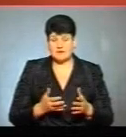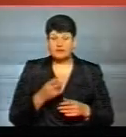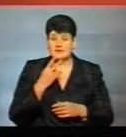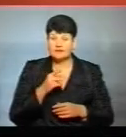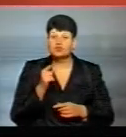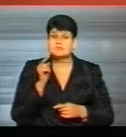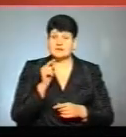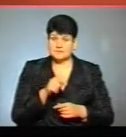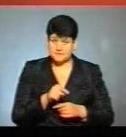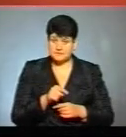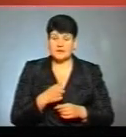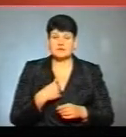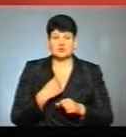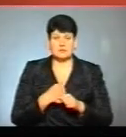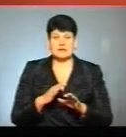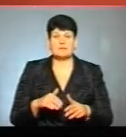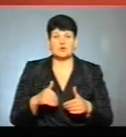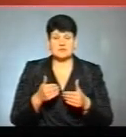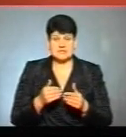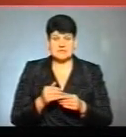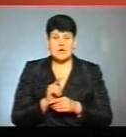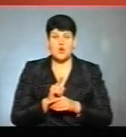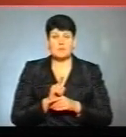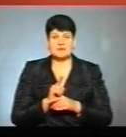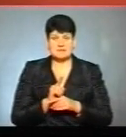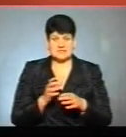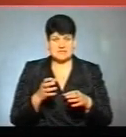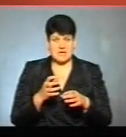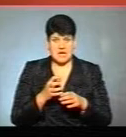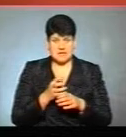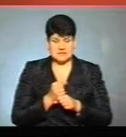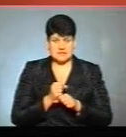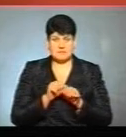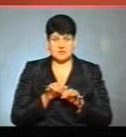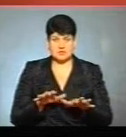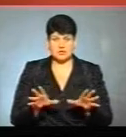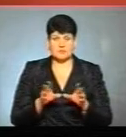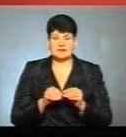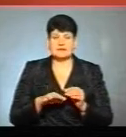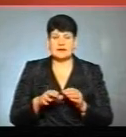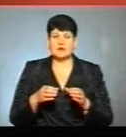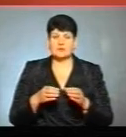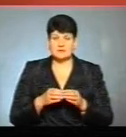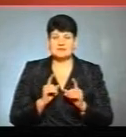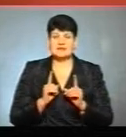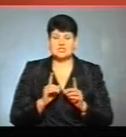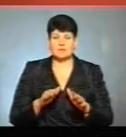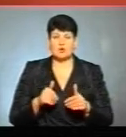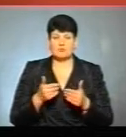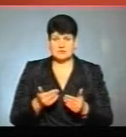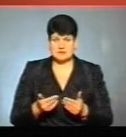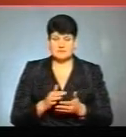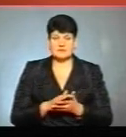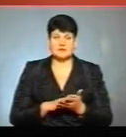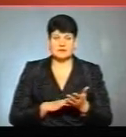виходячи з цього, ми розробили пропозиції оптимізації мережі об'єднаних територіальних громад. Це лише пропозиції.